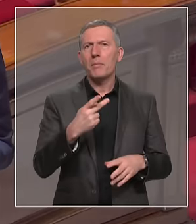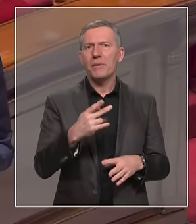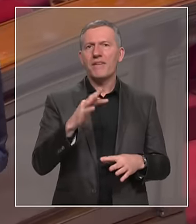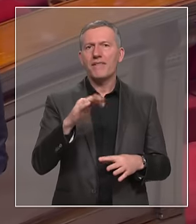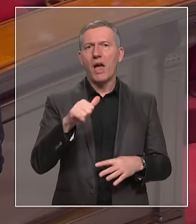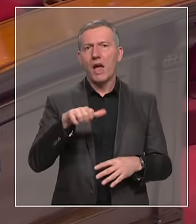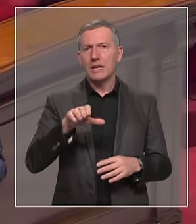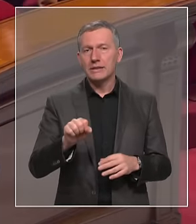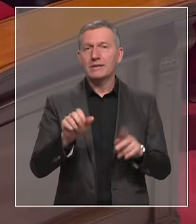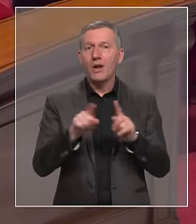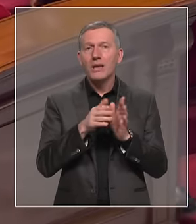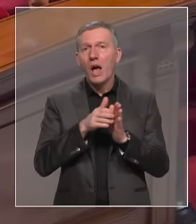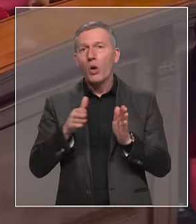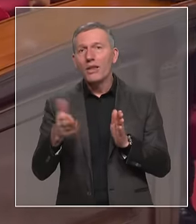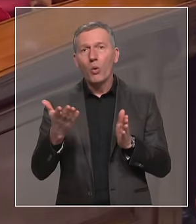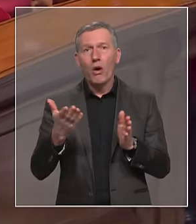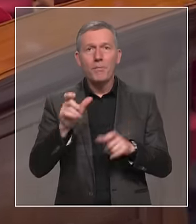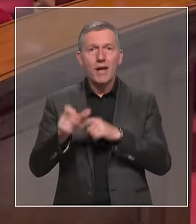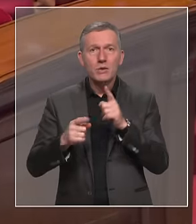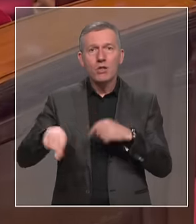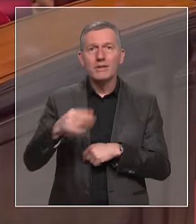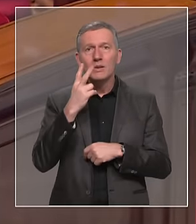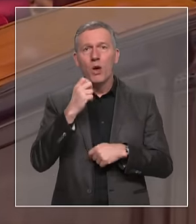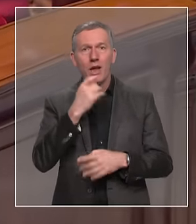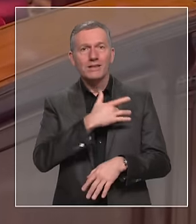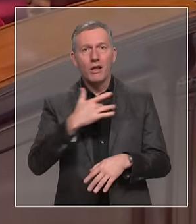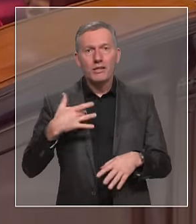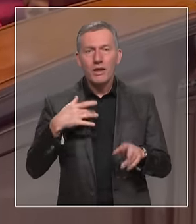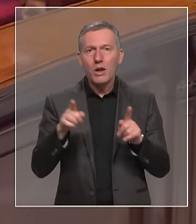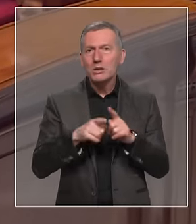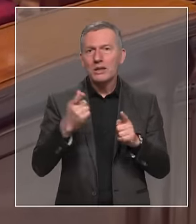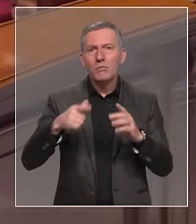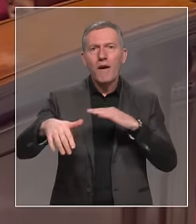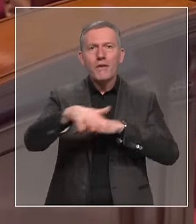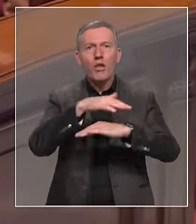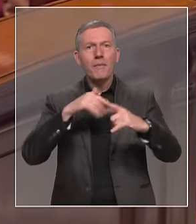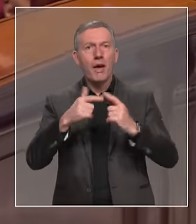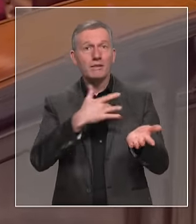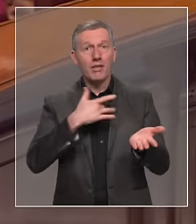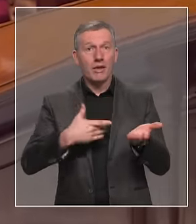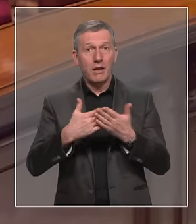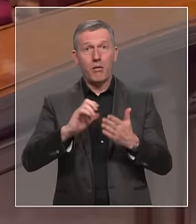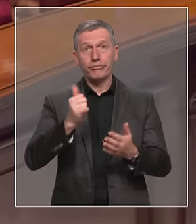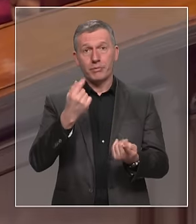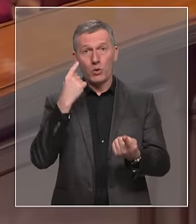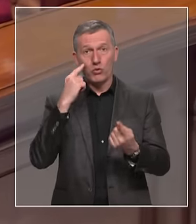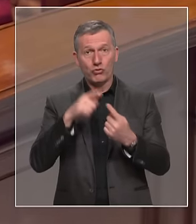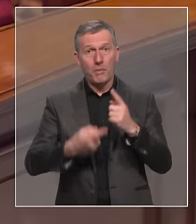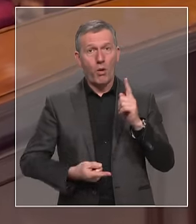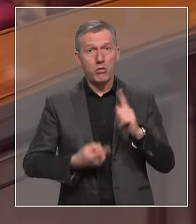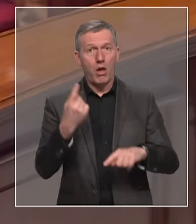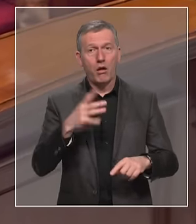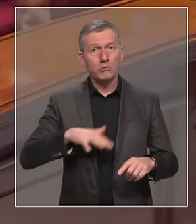et indirectement celui de la santé de nos concitoyens et de notre environnement. C'est un sujet important qui est pris très au sérieux par